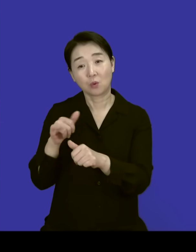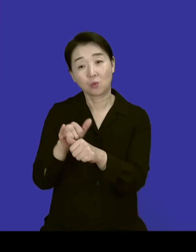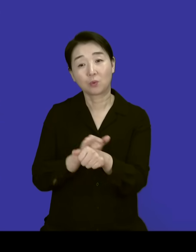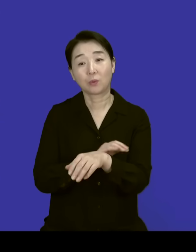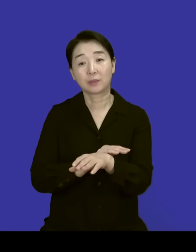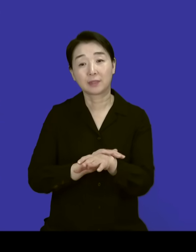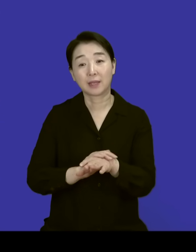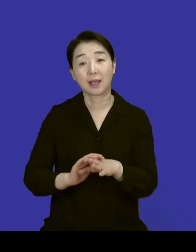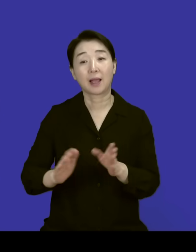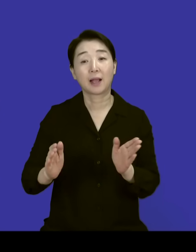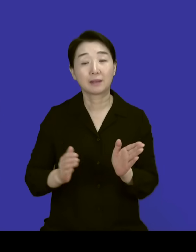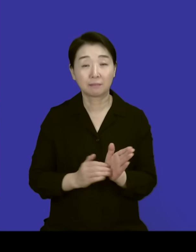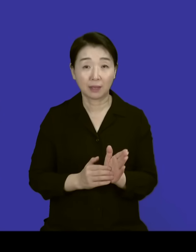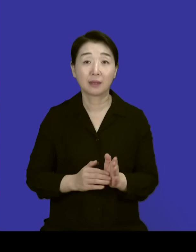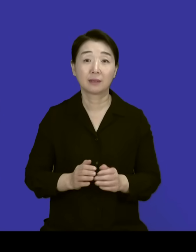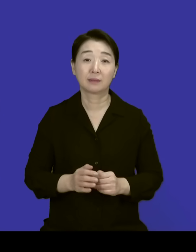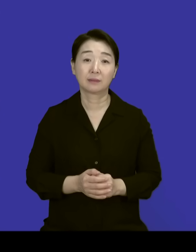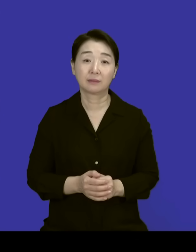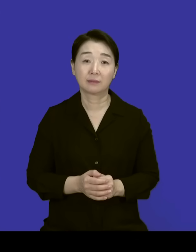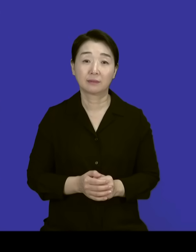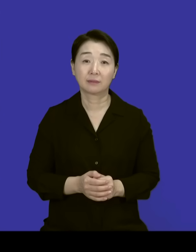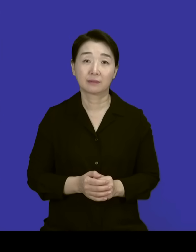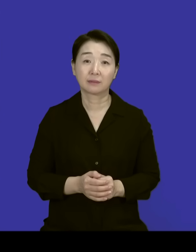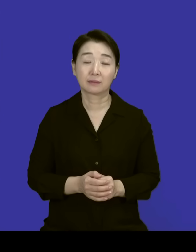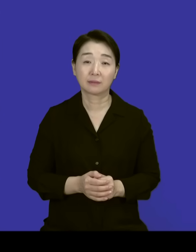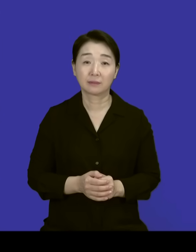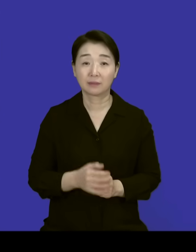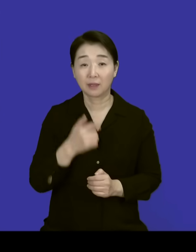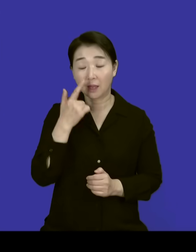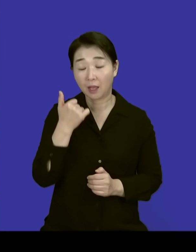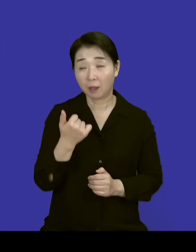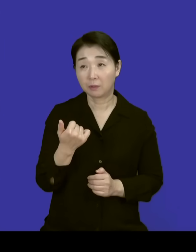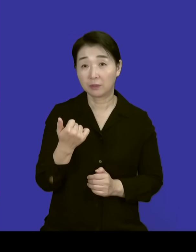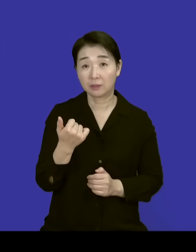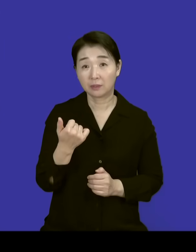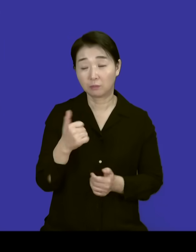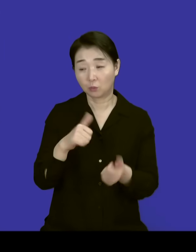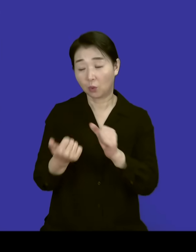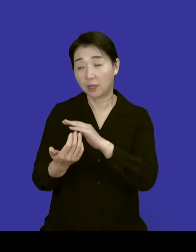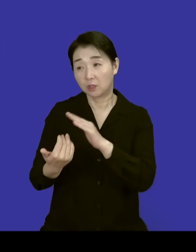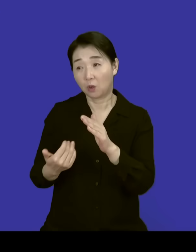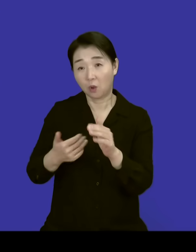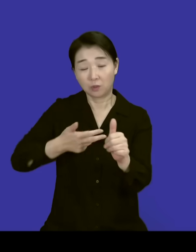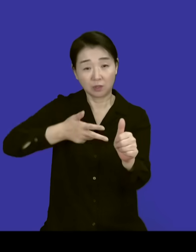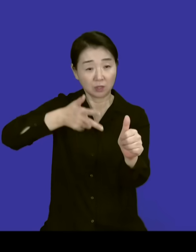효도하셨고 아버님 전날 그 영상을 찍고 싶으셨다는 게 참